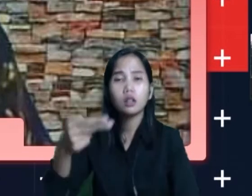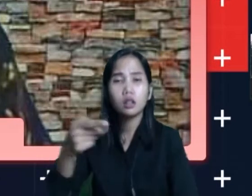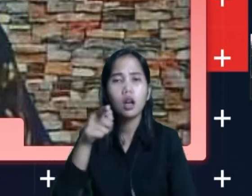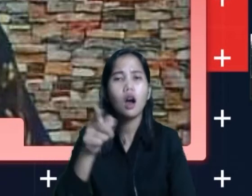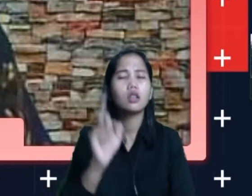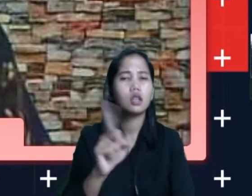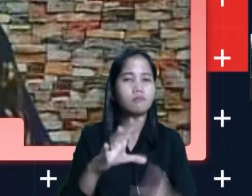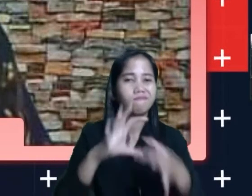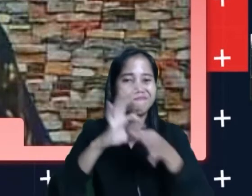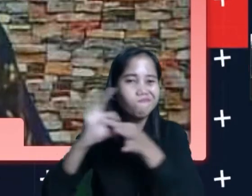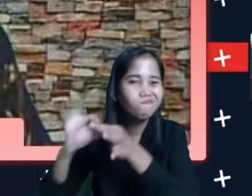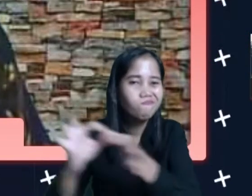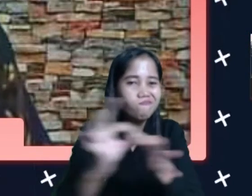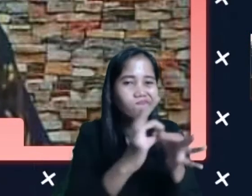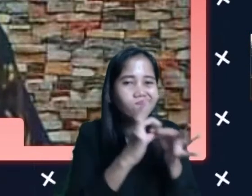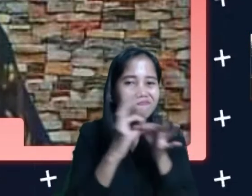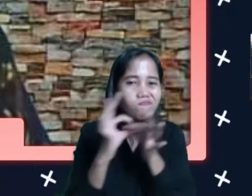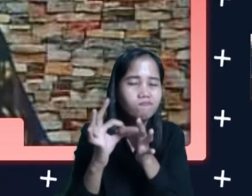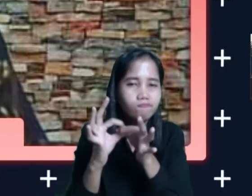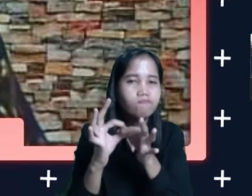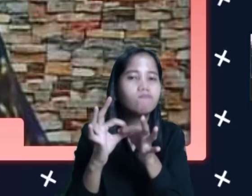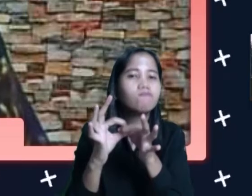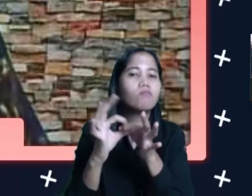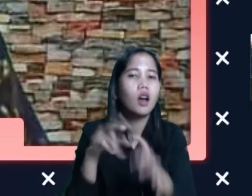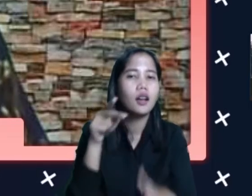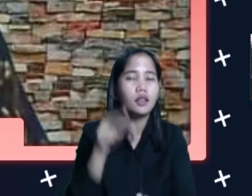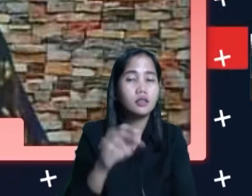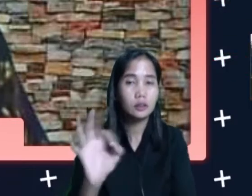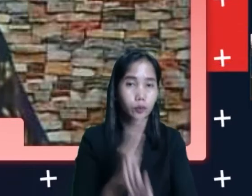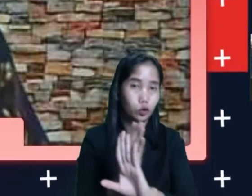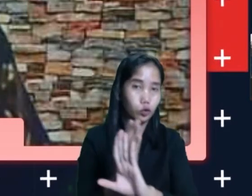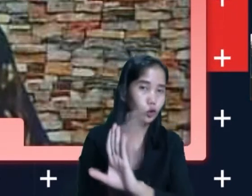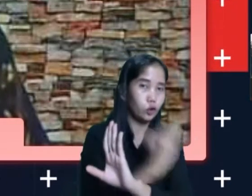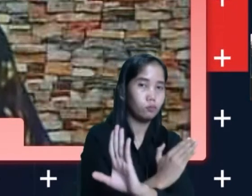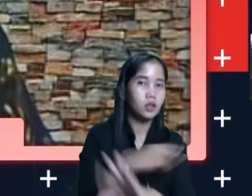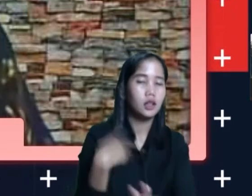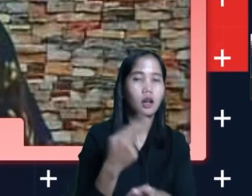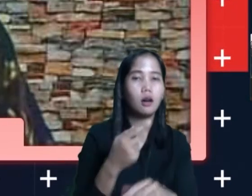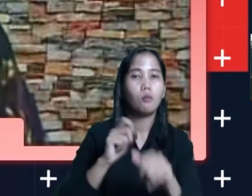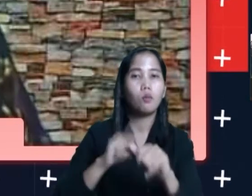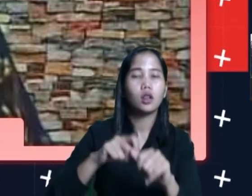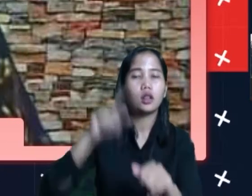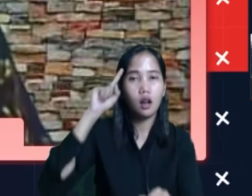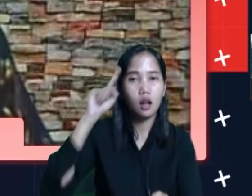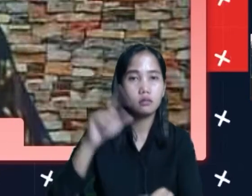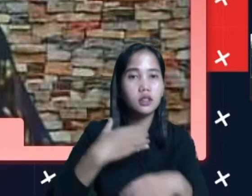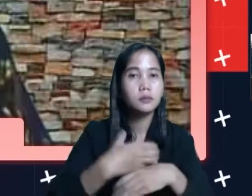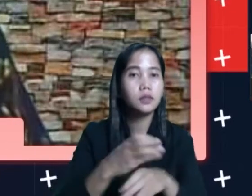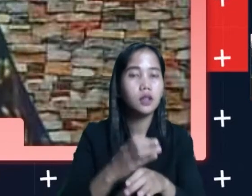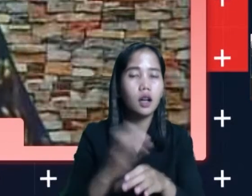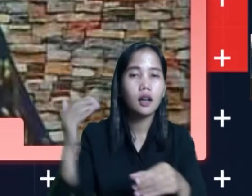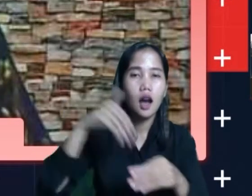dalam Kristus Yesus untuk melakukan pekerjaan baik yang dipersiapkan Allah sebelumnya. Di sini ada juga